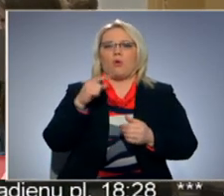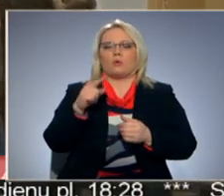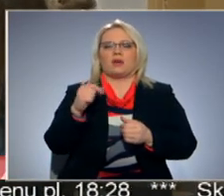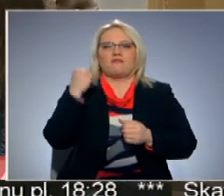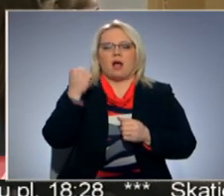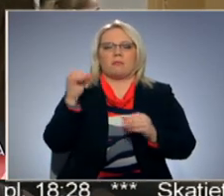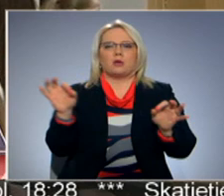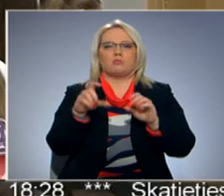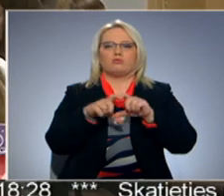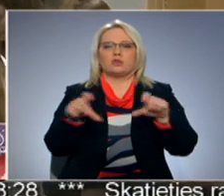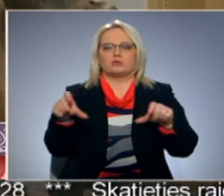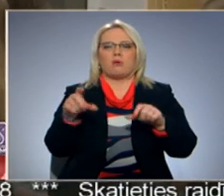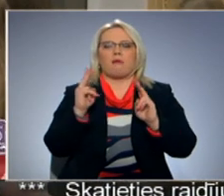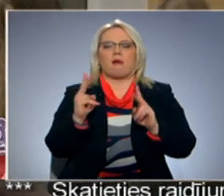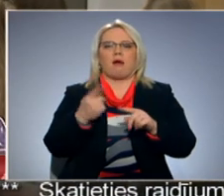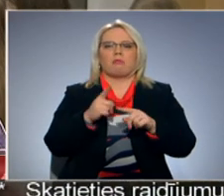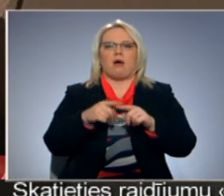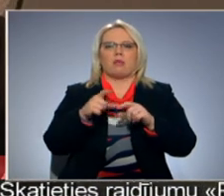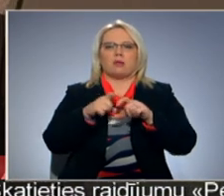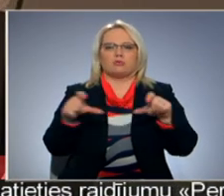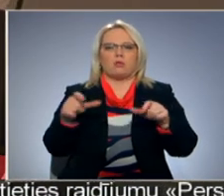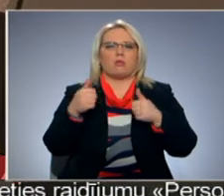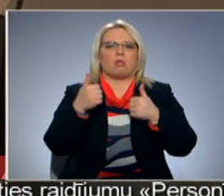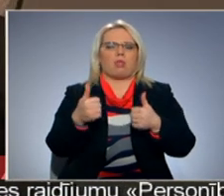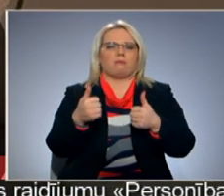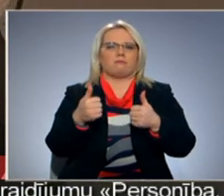skolai vispār kā tādai ir ļoti ļoti labs